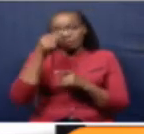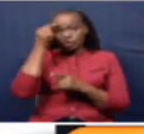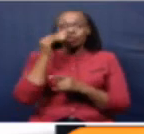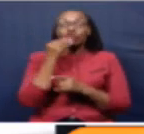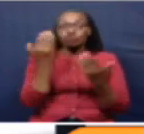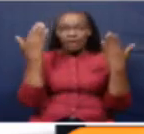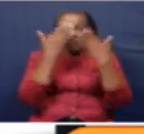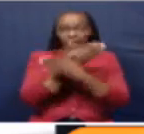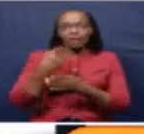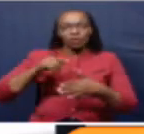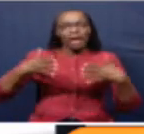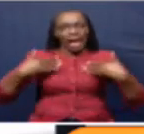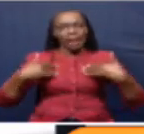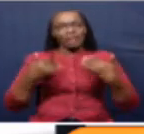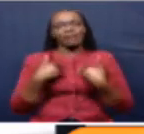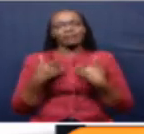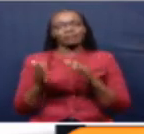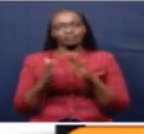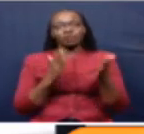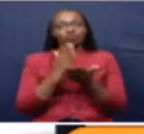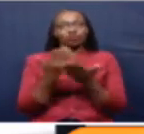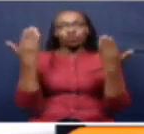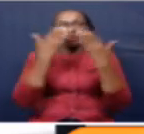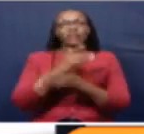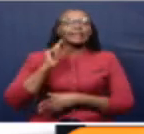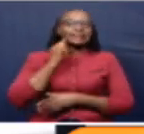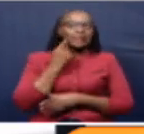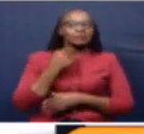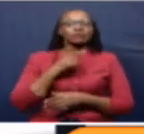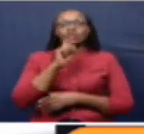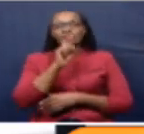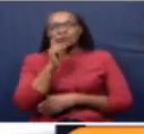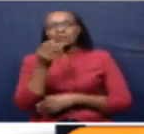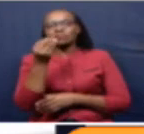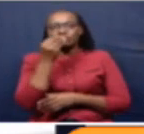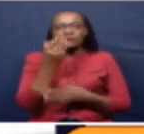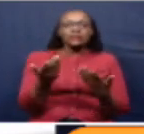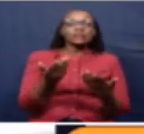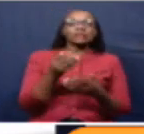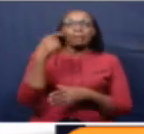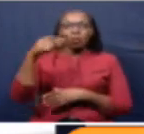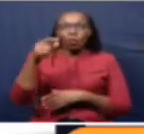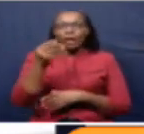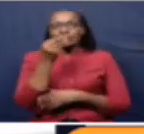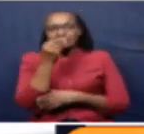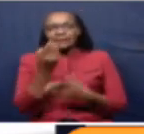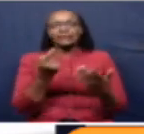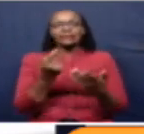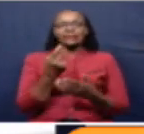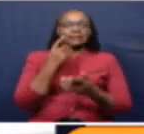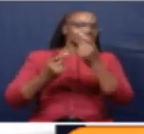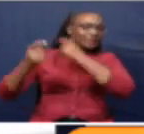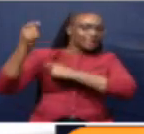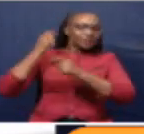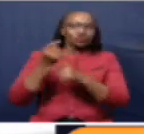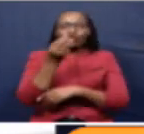sana. Mulembe Night imekuwa nzuri, nimekula kuku, nimekula chiswa, nimeona vyakula zile za nyumbani, zile